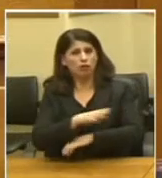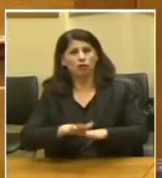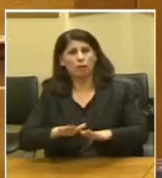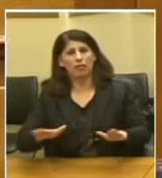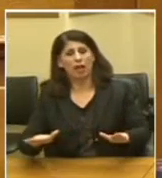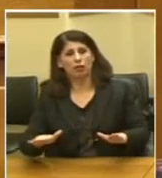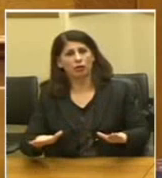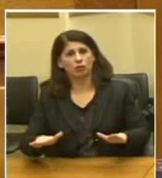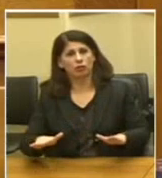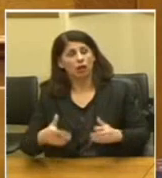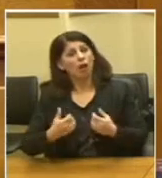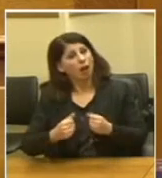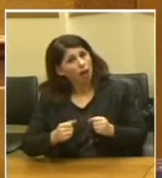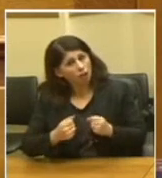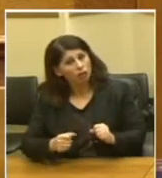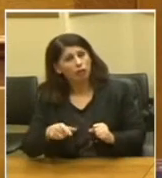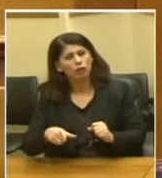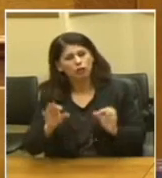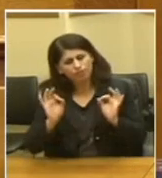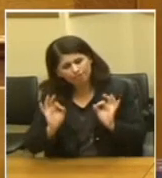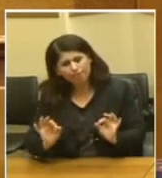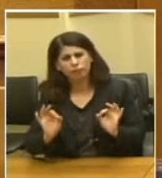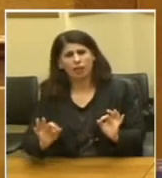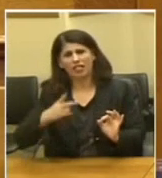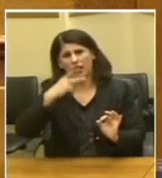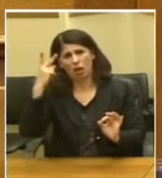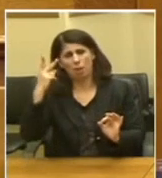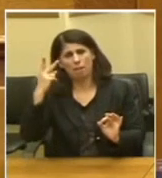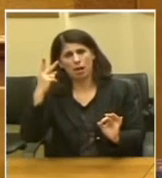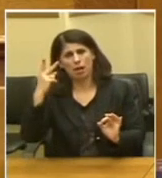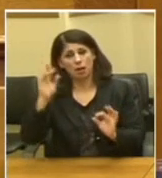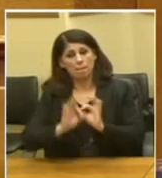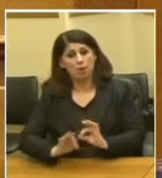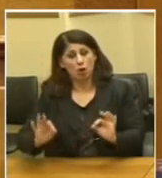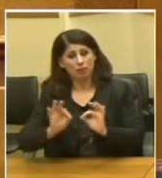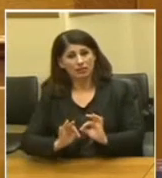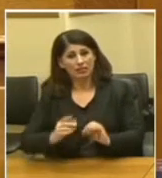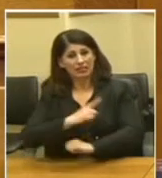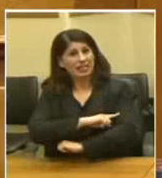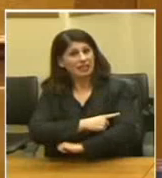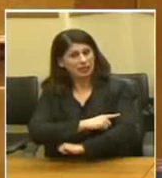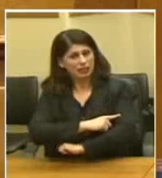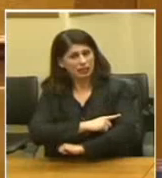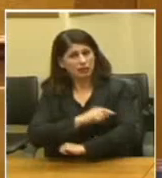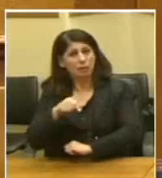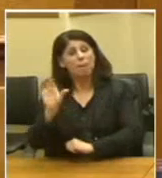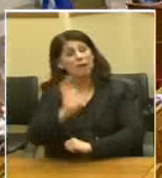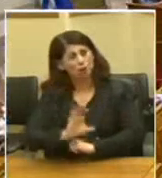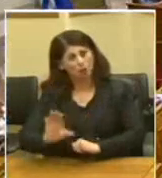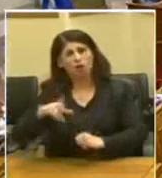τους, ασκώντας το αυτονόητο δικαίωμα της προληπτικής ιατρικής σε μια ευρωπαϊκή